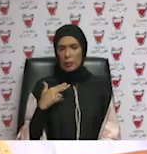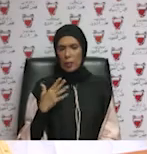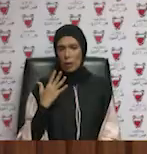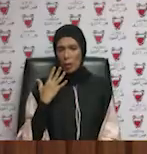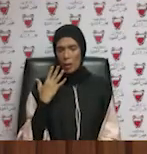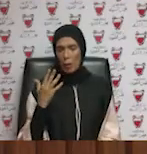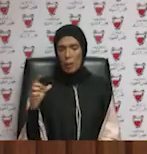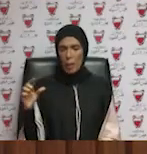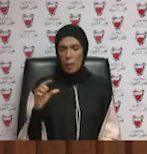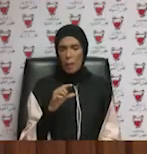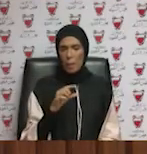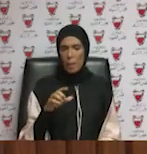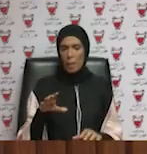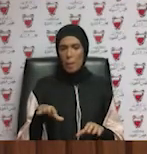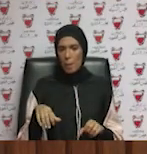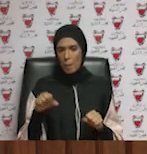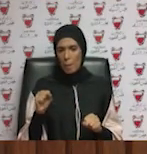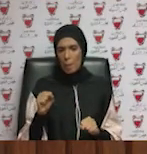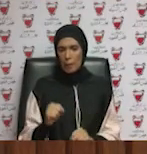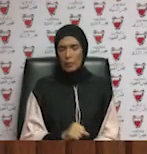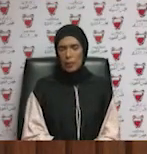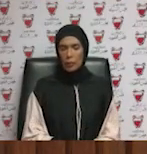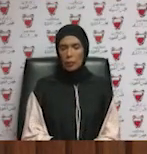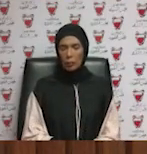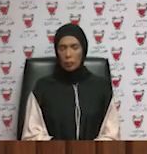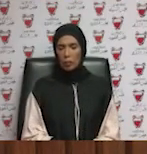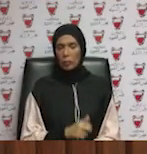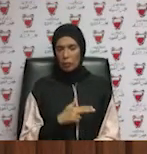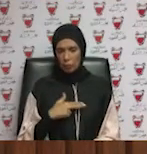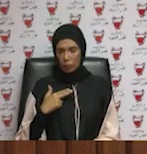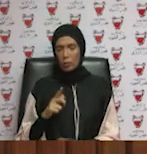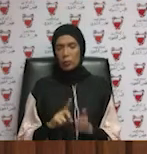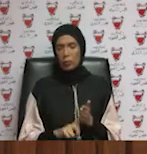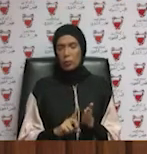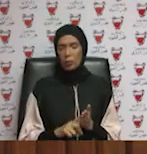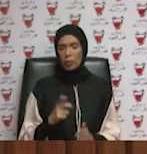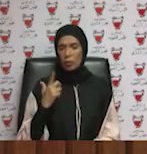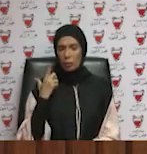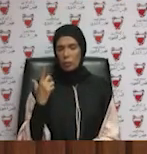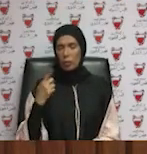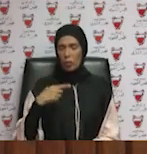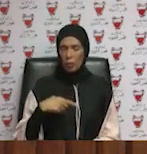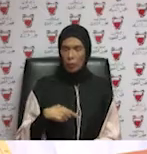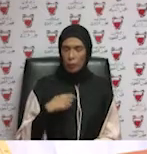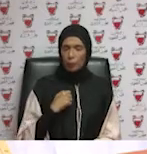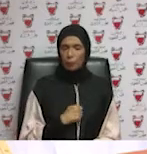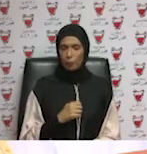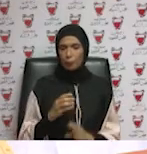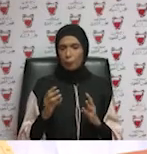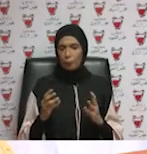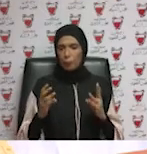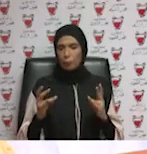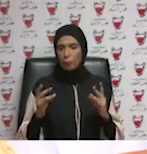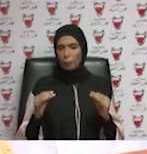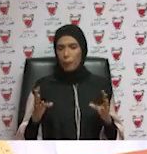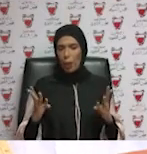شهور بعد انتهاء السنة المالية، وفعلا الحكومة التزمت في 2017 قدمت الحساب الختامي